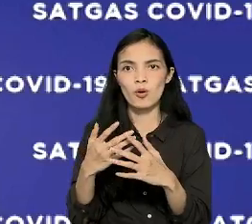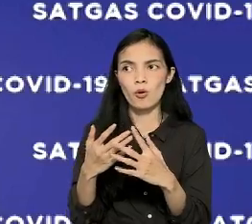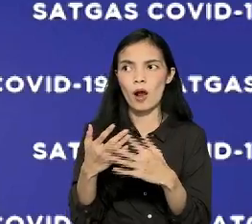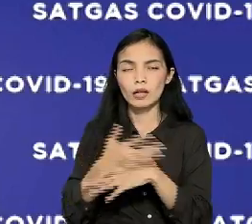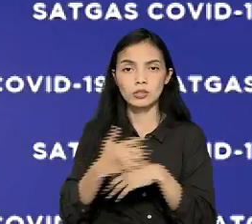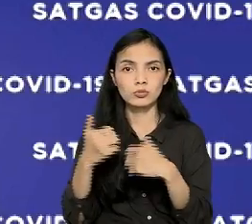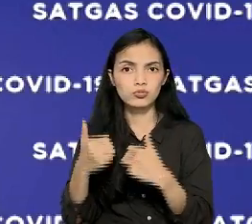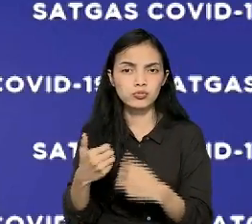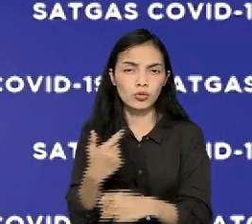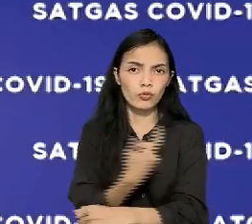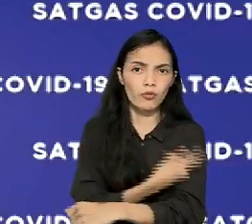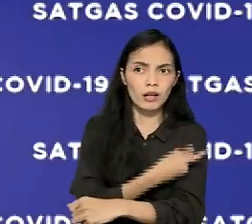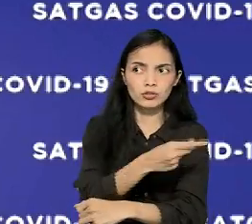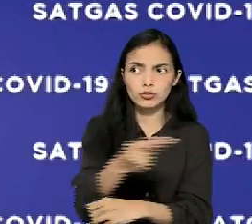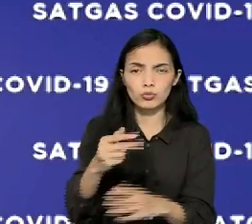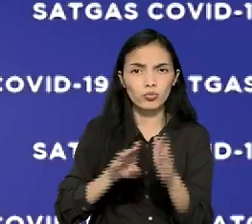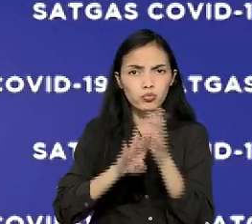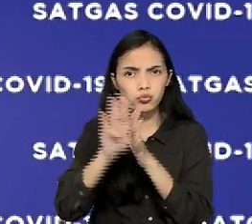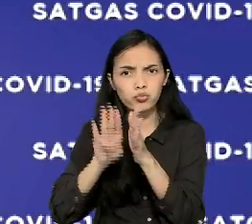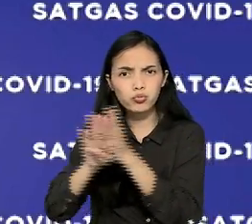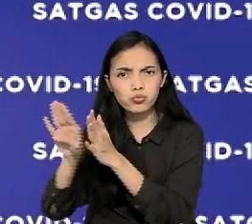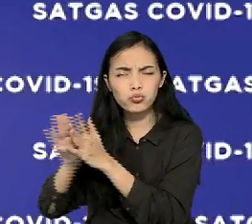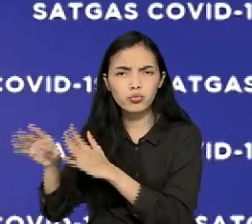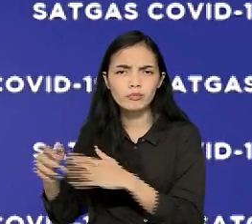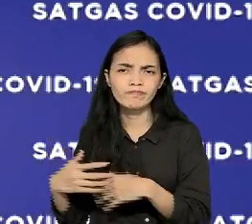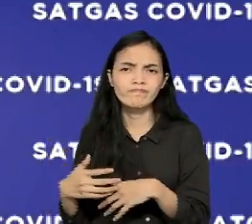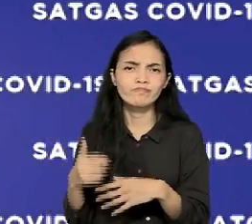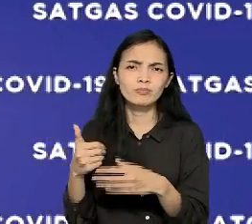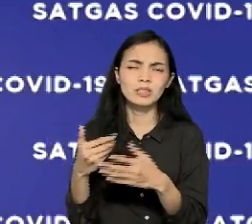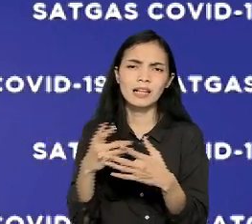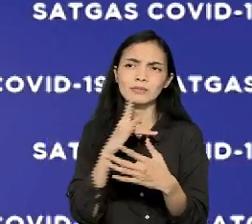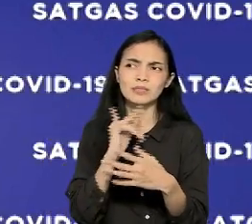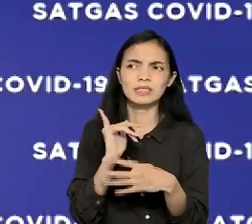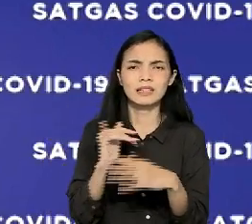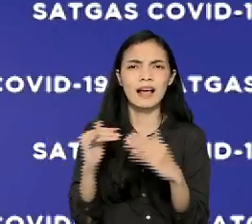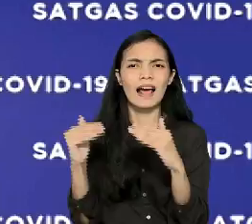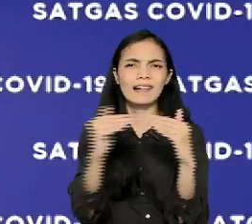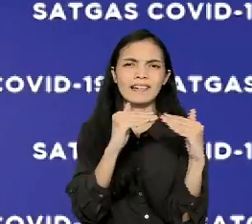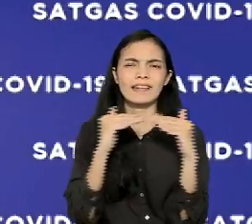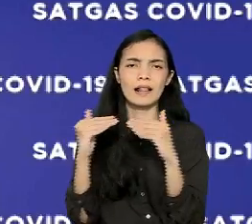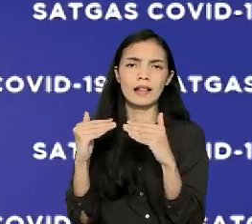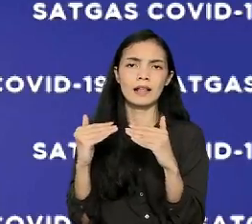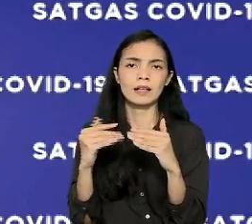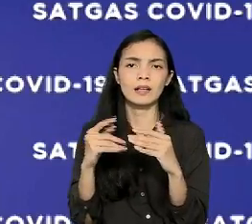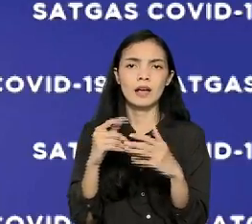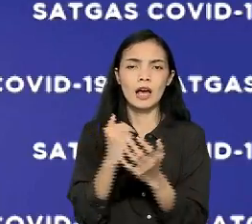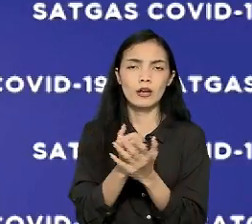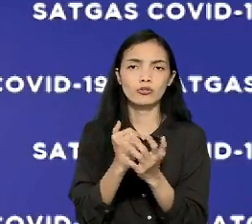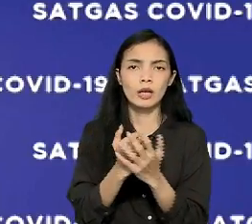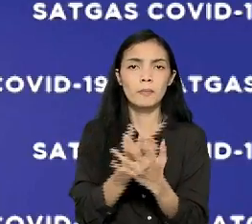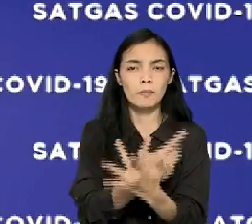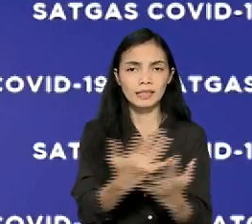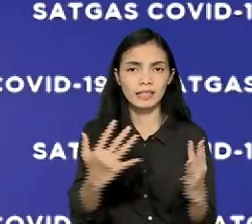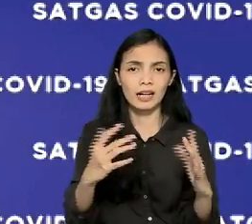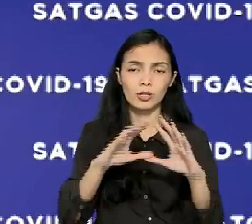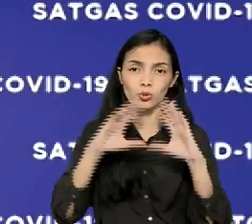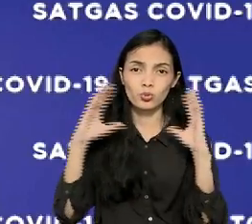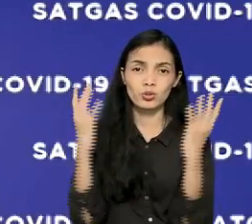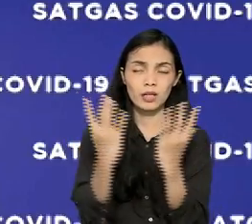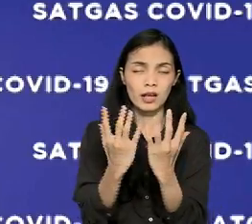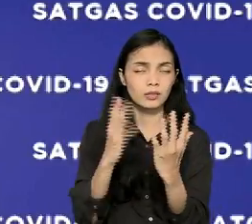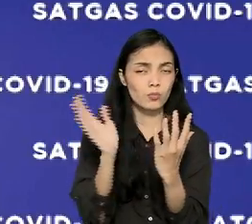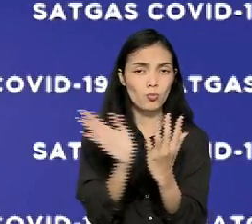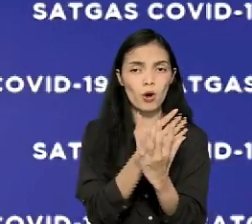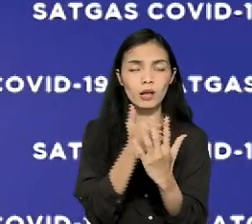sumber daya vaksinasi yang jauh lebih memadai. Hendaknya, seluruh bagian dari masyarakat global